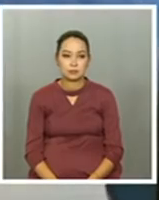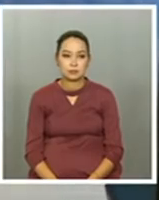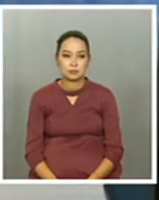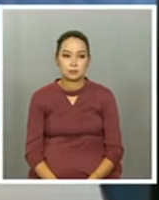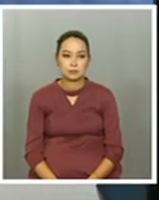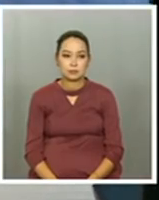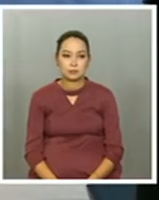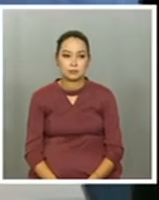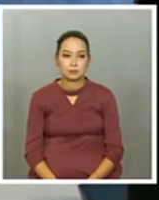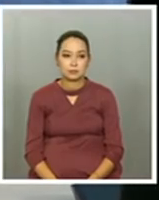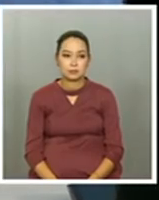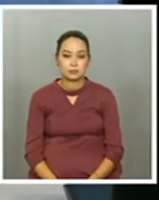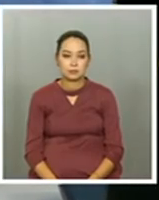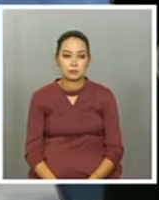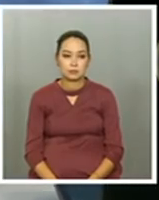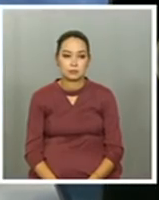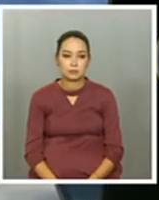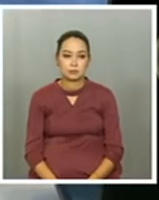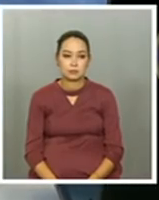Бірінші сынауыққа,